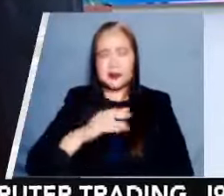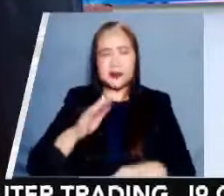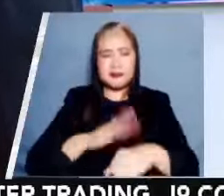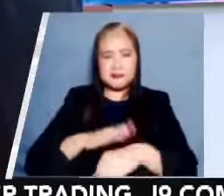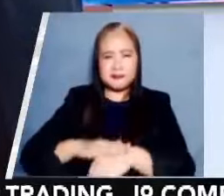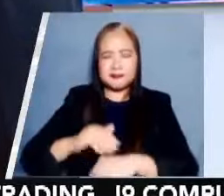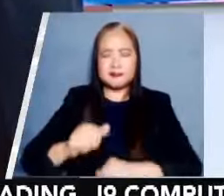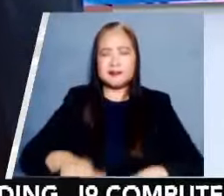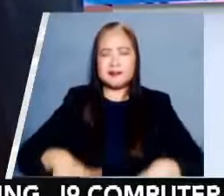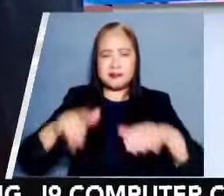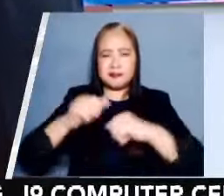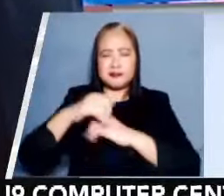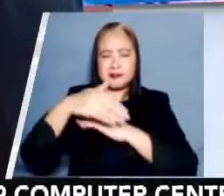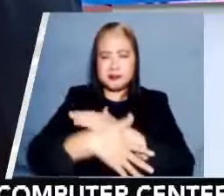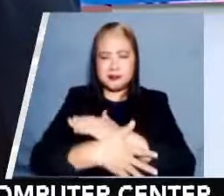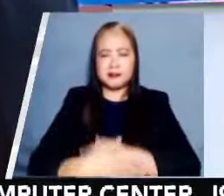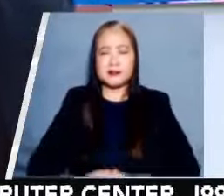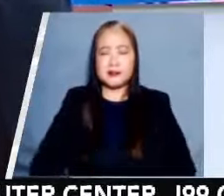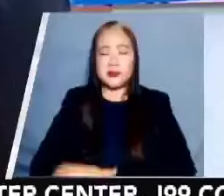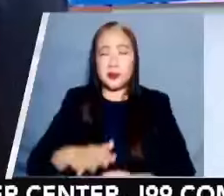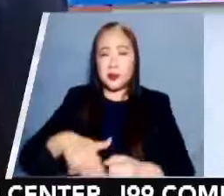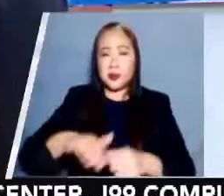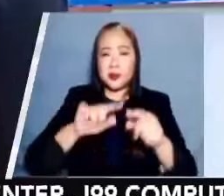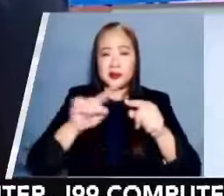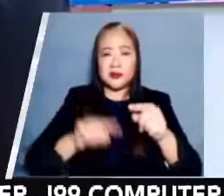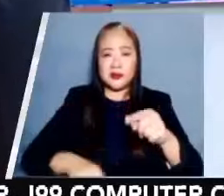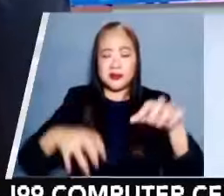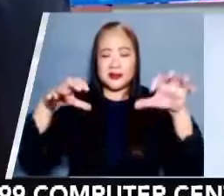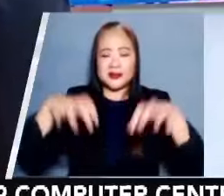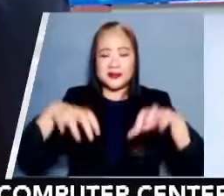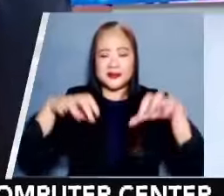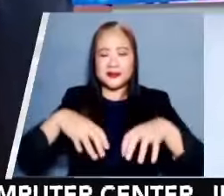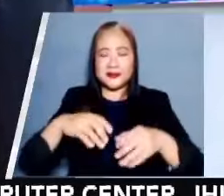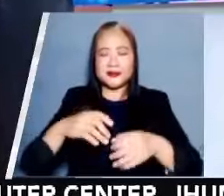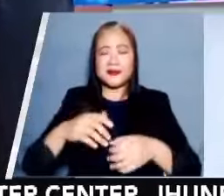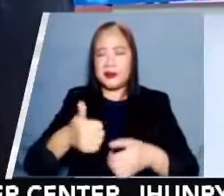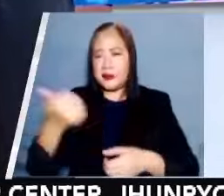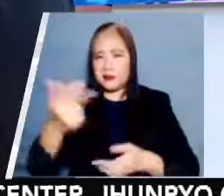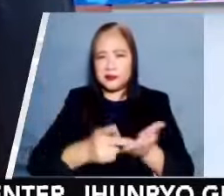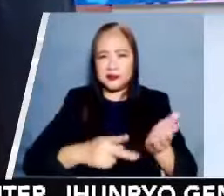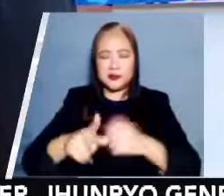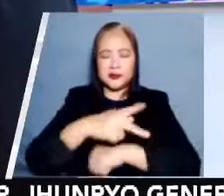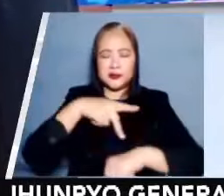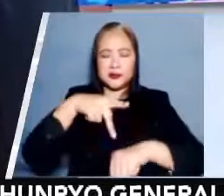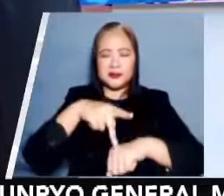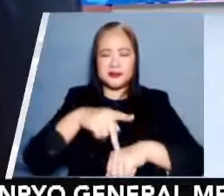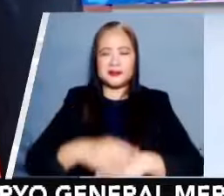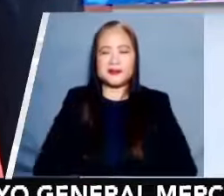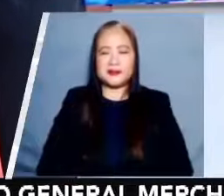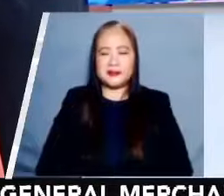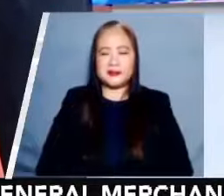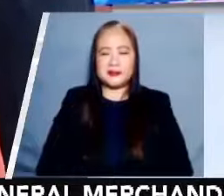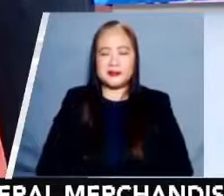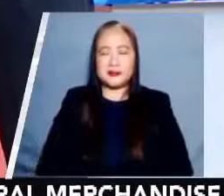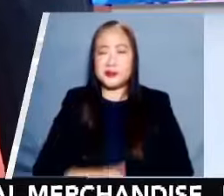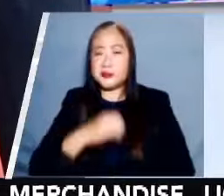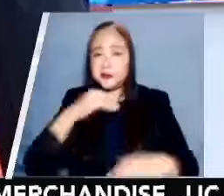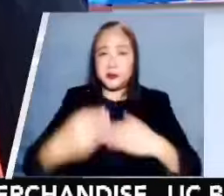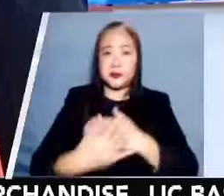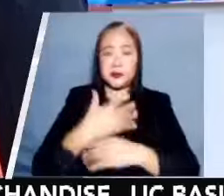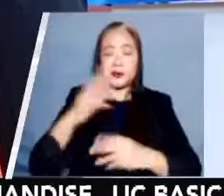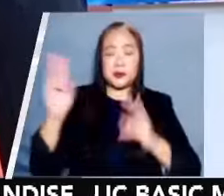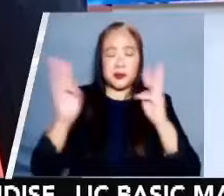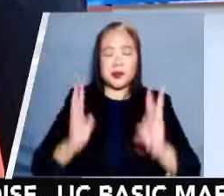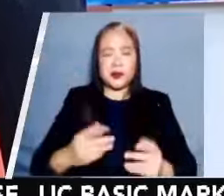Mga local thunderstorm naman ang aasahan sa lalawig bahagi ng ating bansa. At hindi naman daw nakaka-apekto sa lagay ng ating panahon ang binabantay ang low pressure